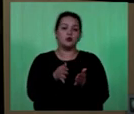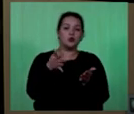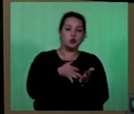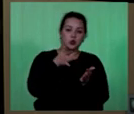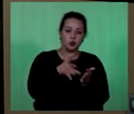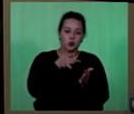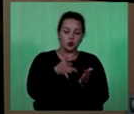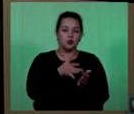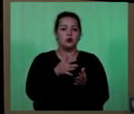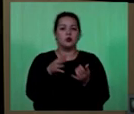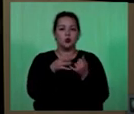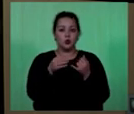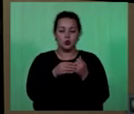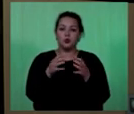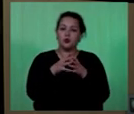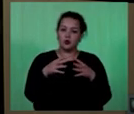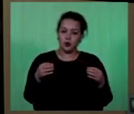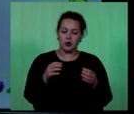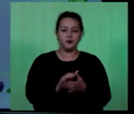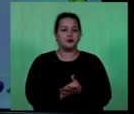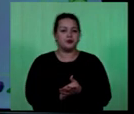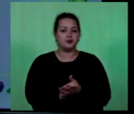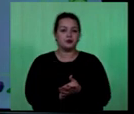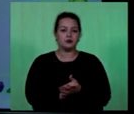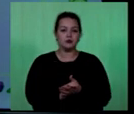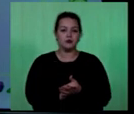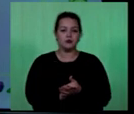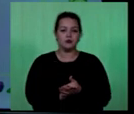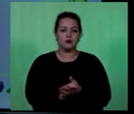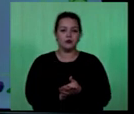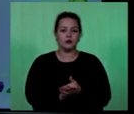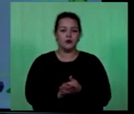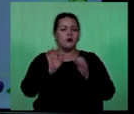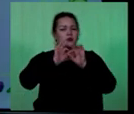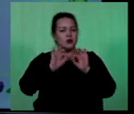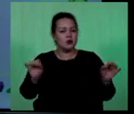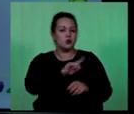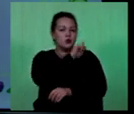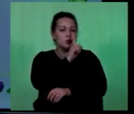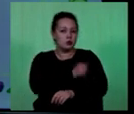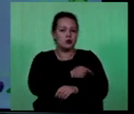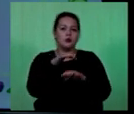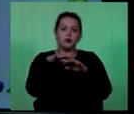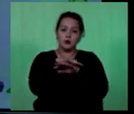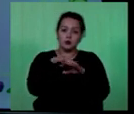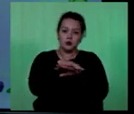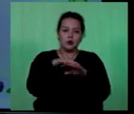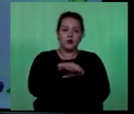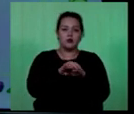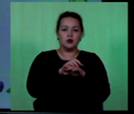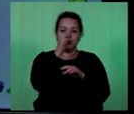тетрадь и пенал и прекрасна и сильна математика страна